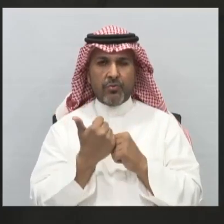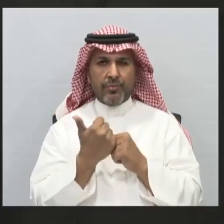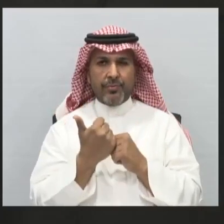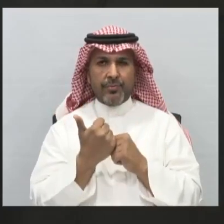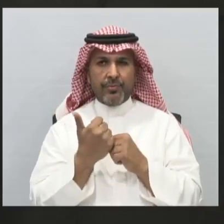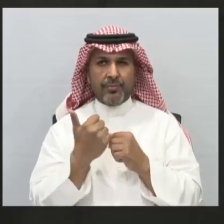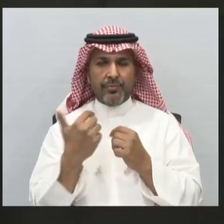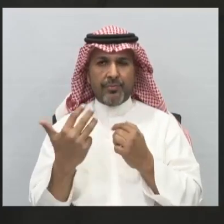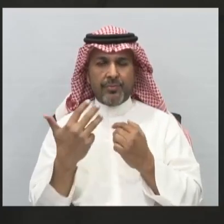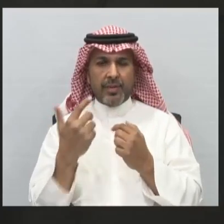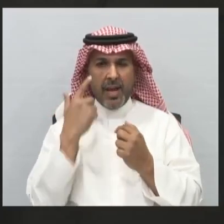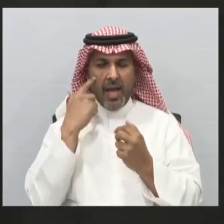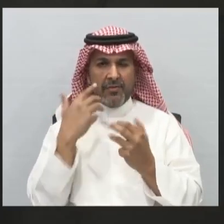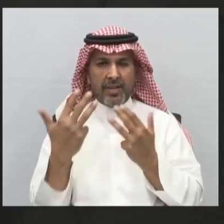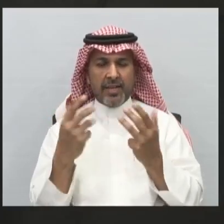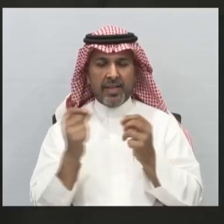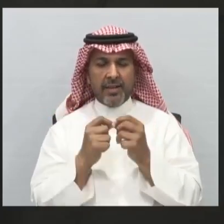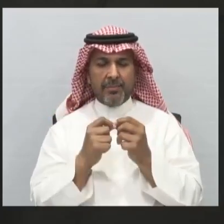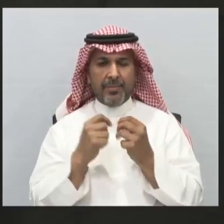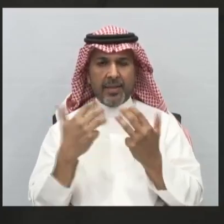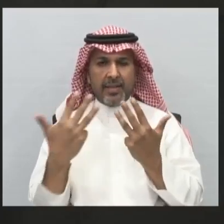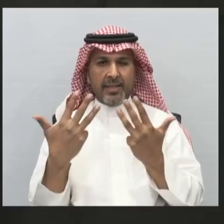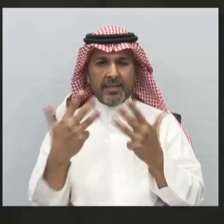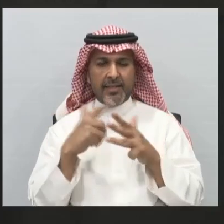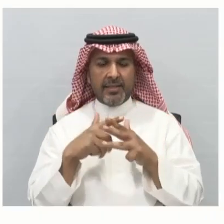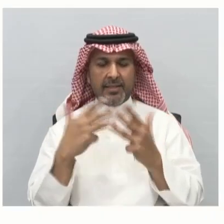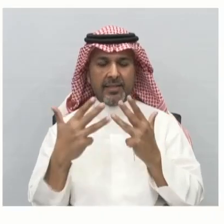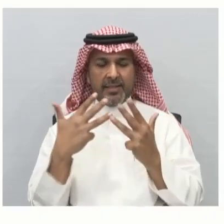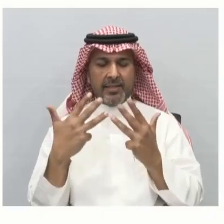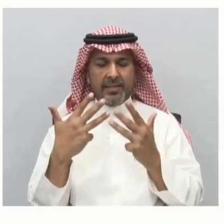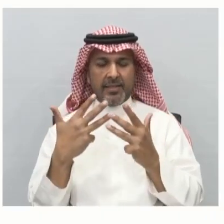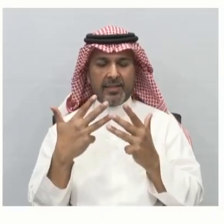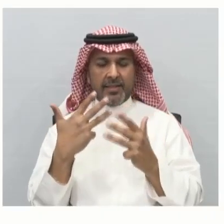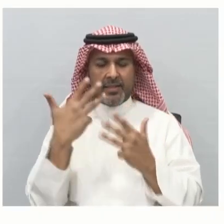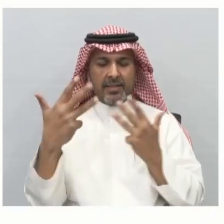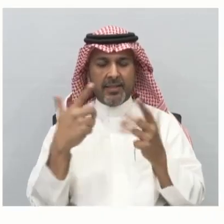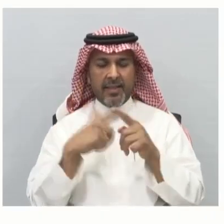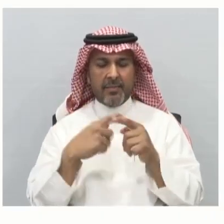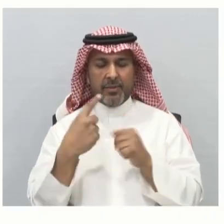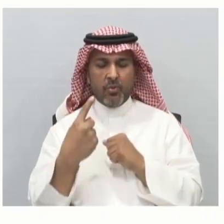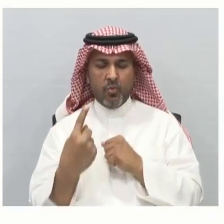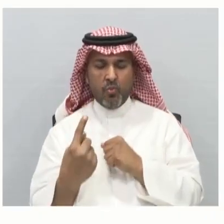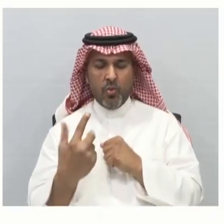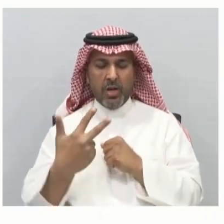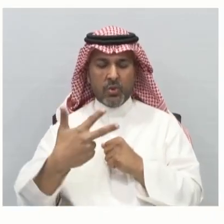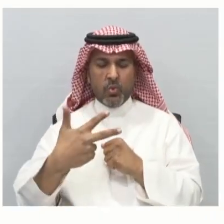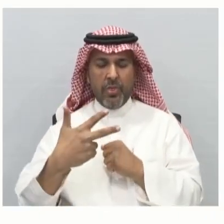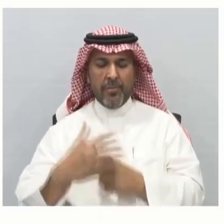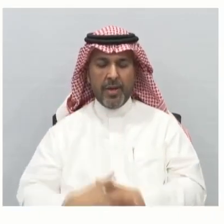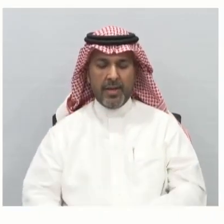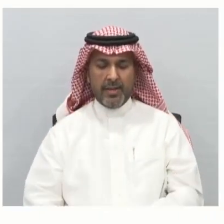بتقدري تسعه لكن عندك قريب كماخذ احسنتم اخذ التسعه تسعه ضرب تسعه